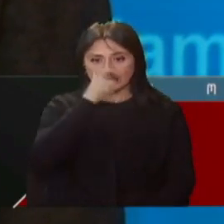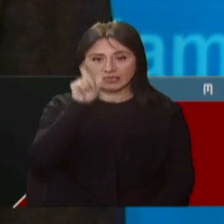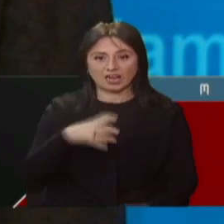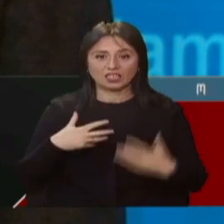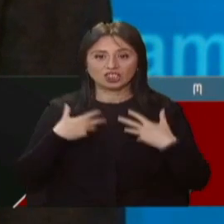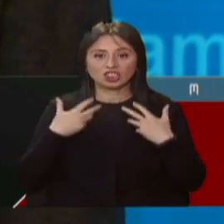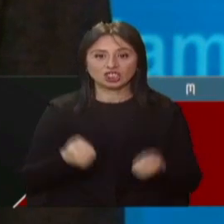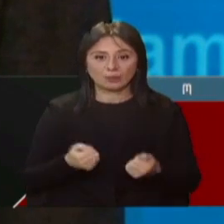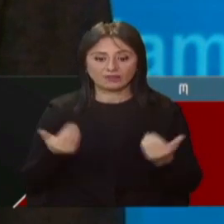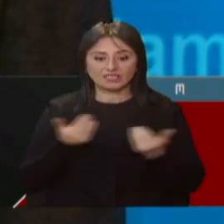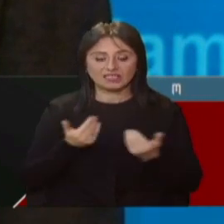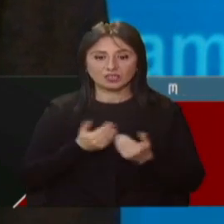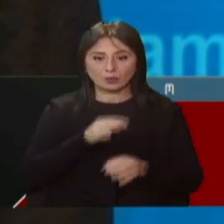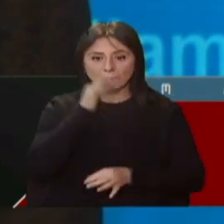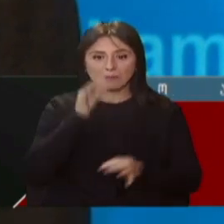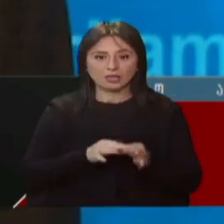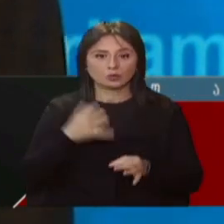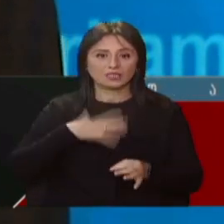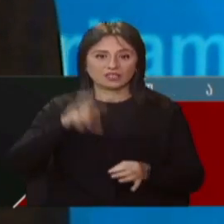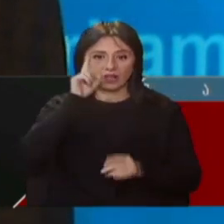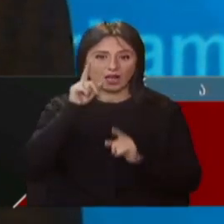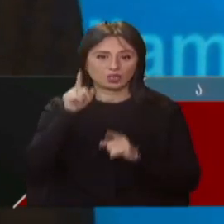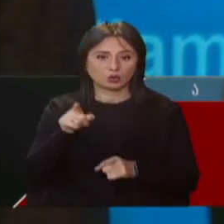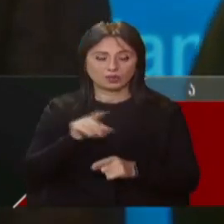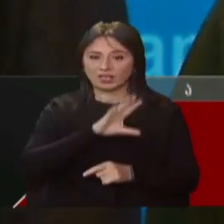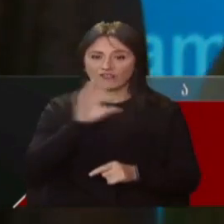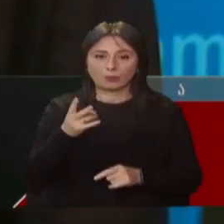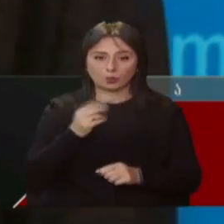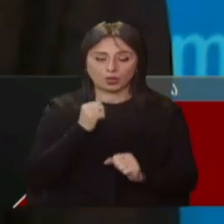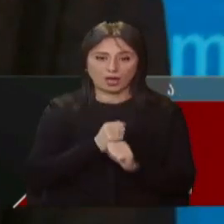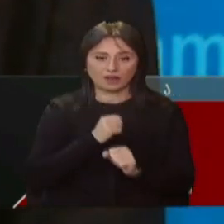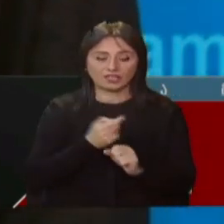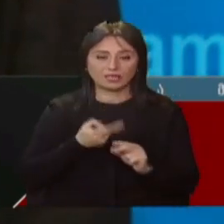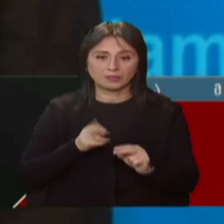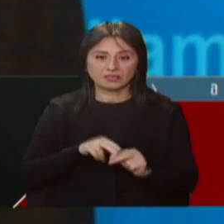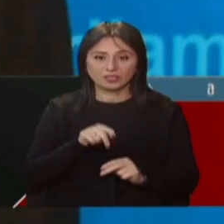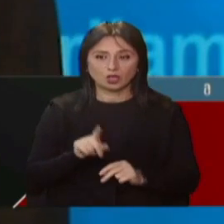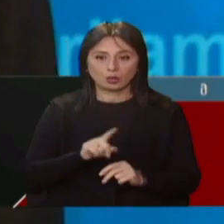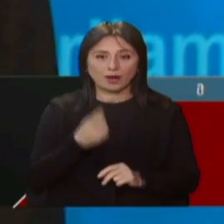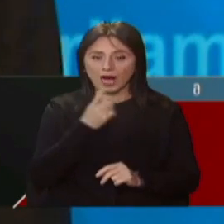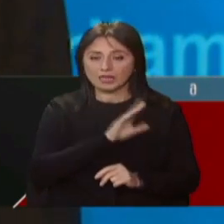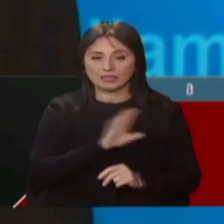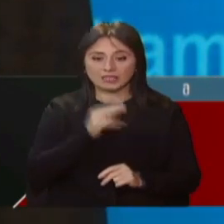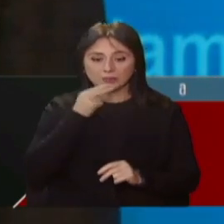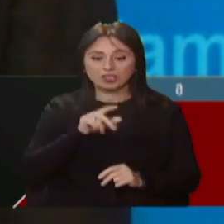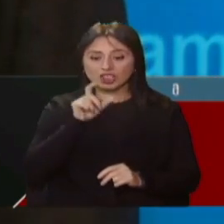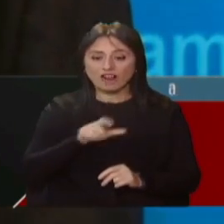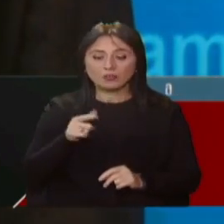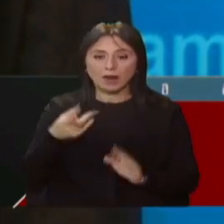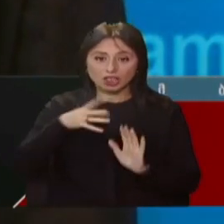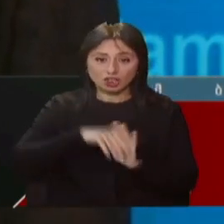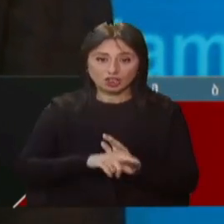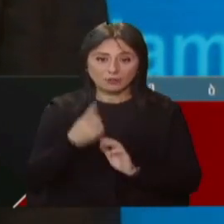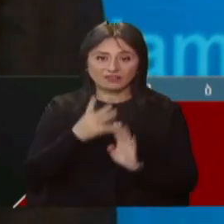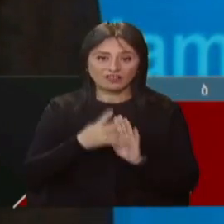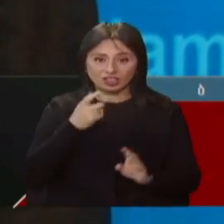Saakashvili, ce am putut obaz da si tot scleze pasul pe scabelia sa cartea uscoli și pleba da coila periuna ga, că tot simistu is romar certim și aur de buli da maciori